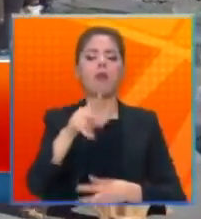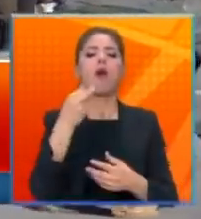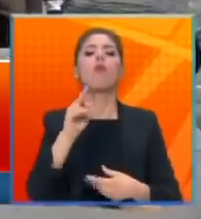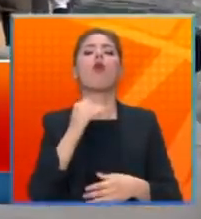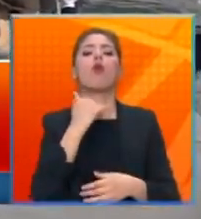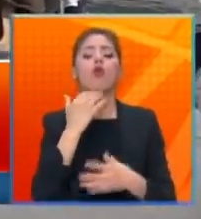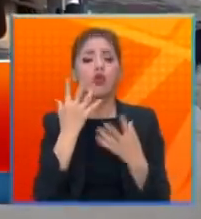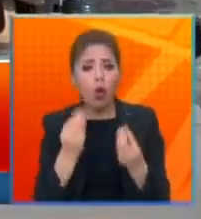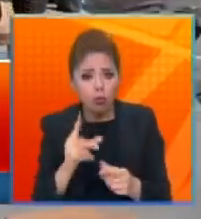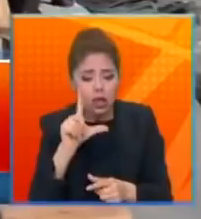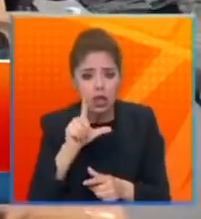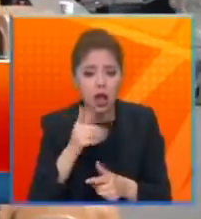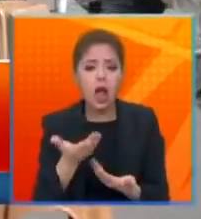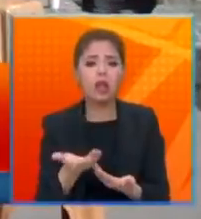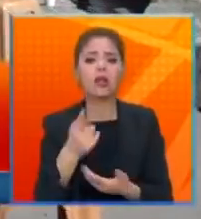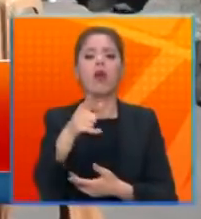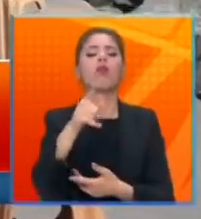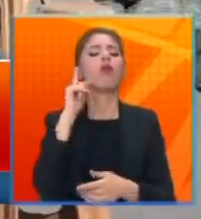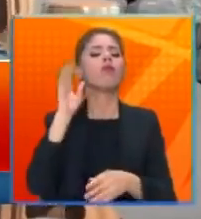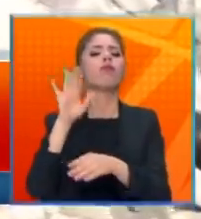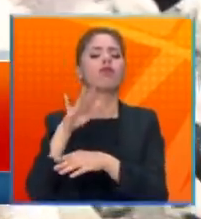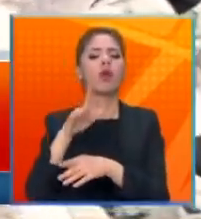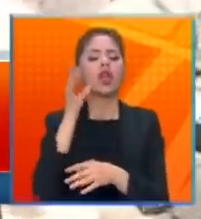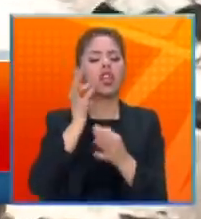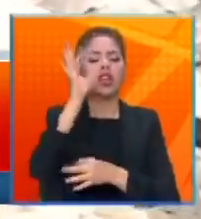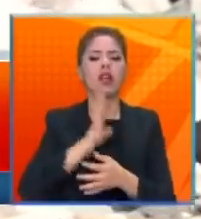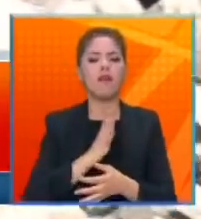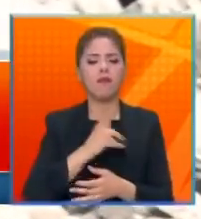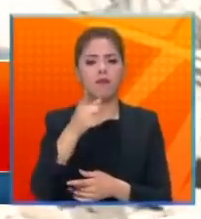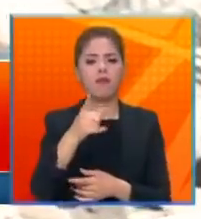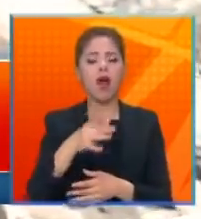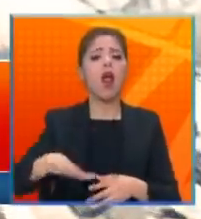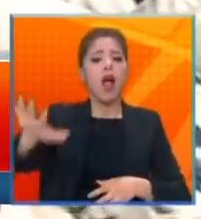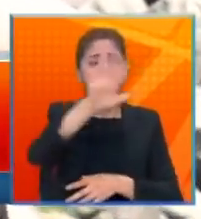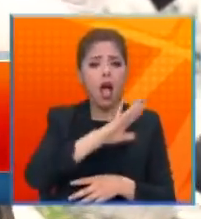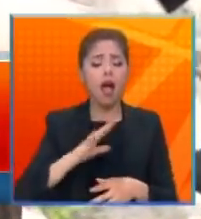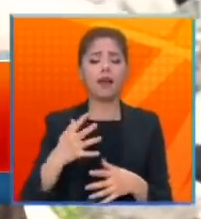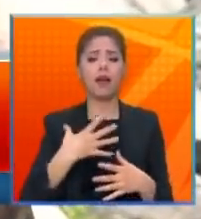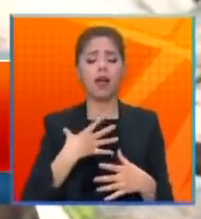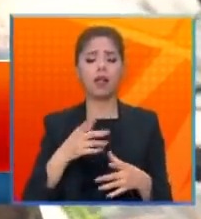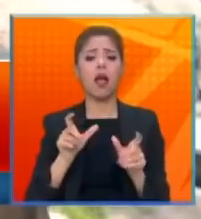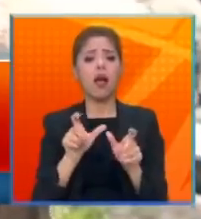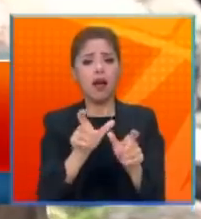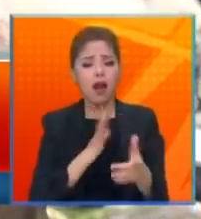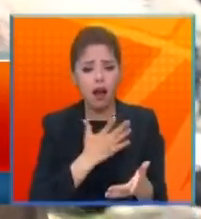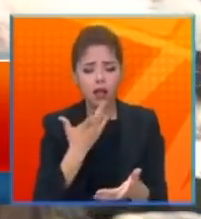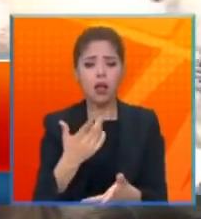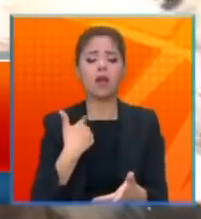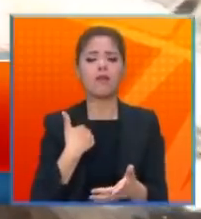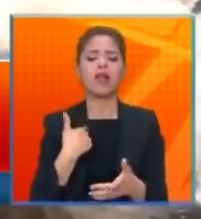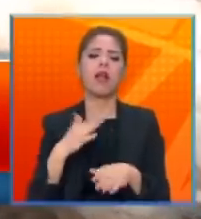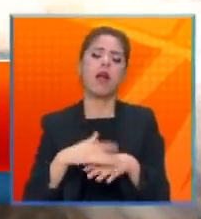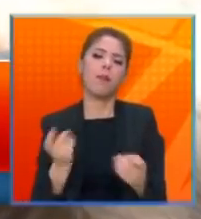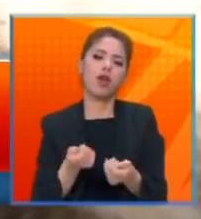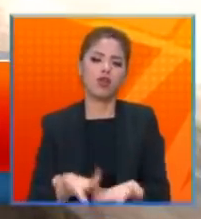boş olması gerekirken bu uyarılara kulak asmayanlarla dolu. Herkes bayağı bir karantinada, biz de uygulamaya